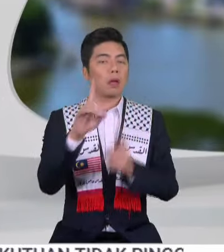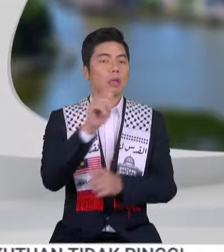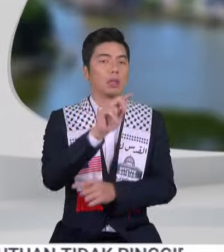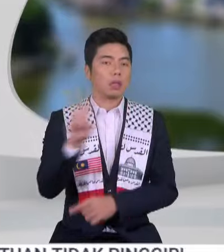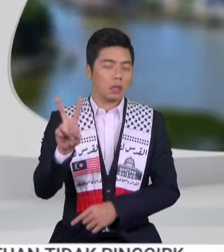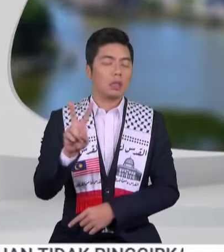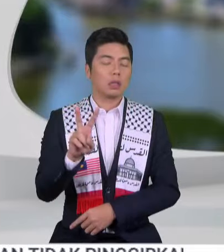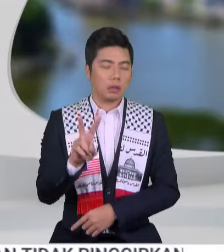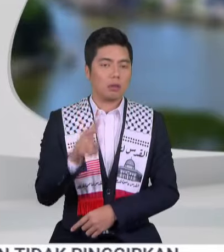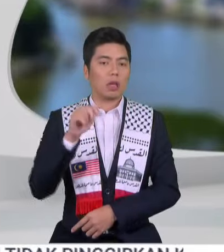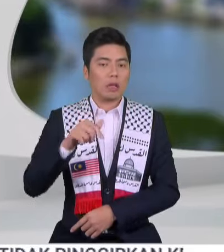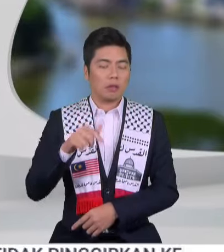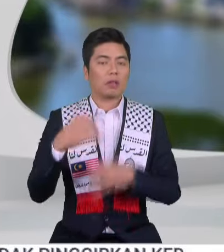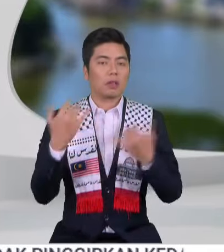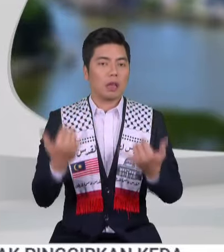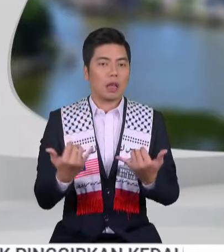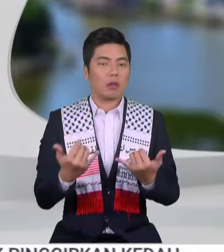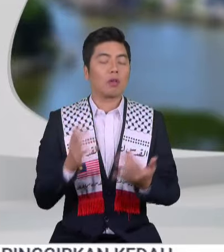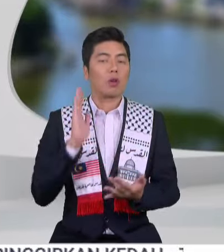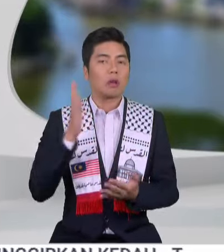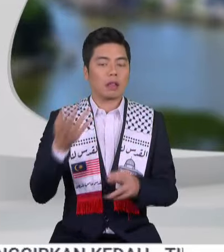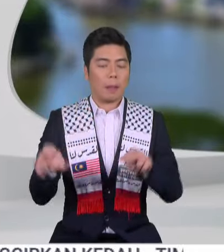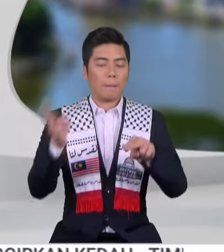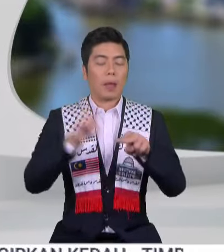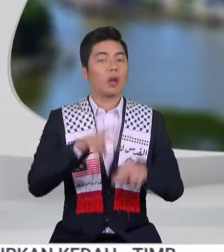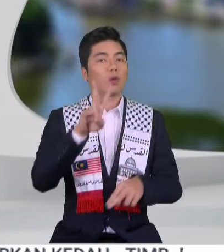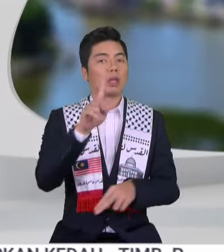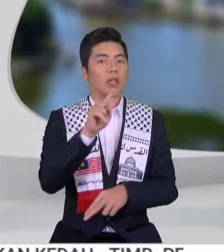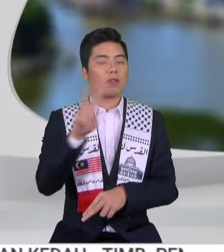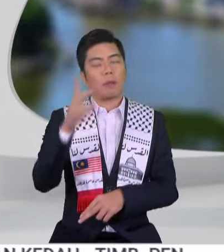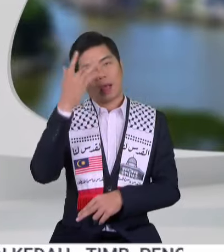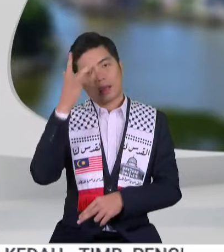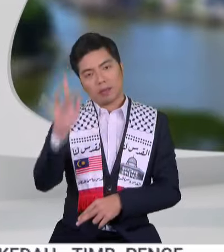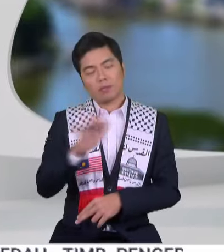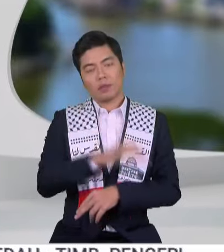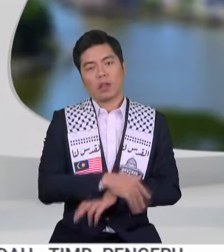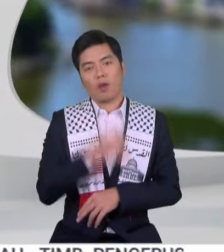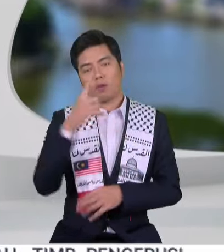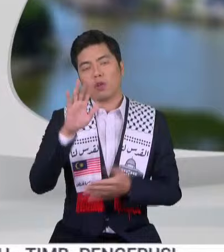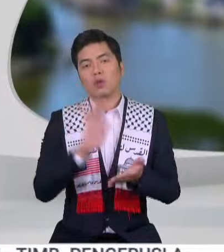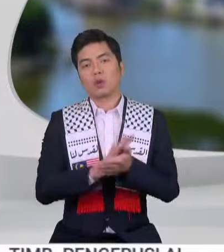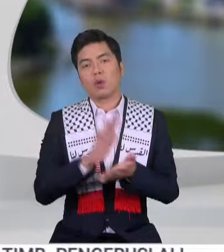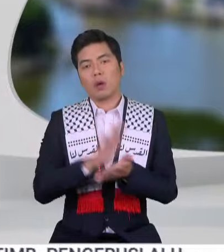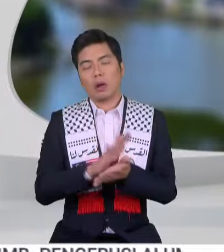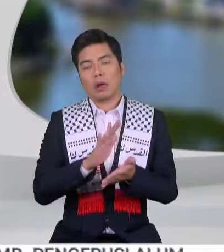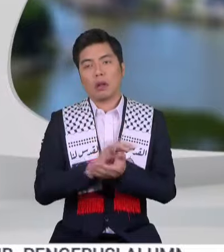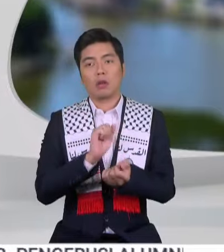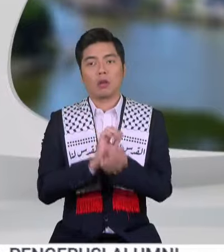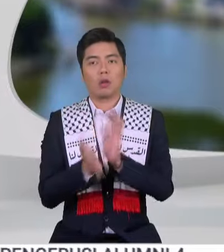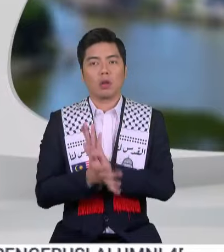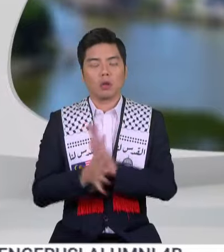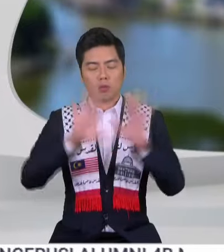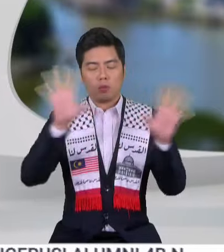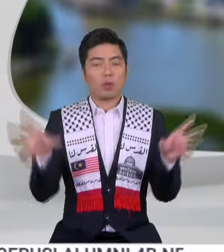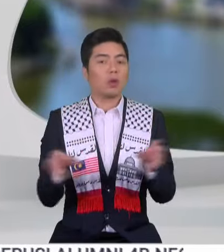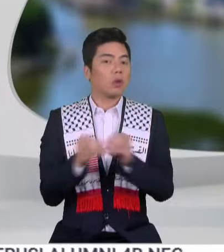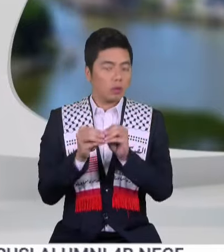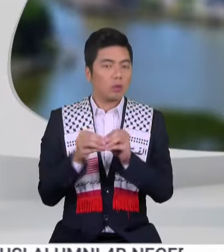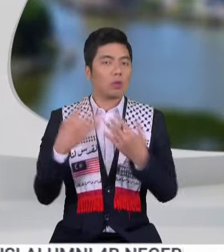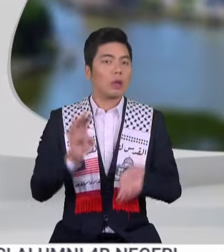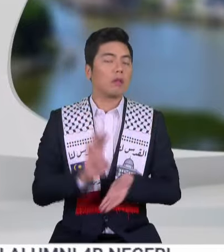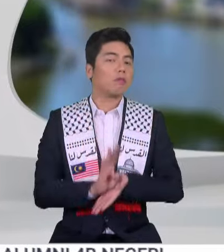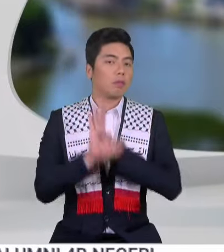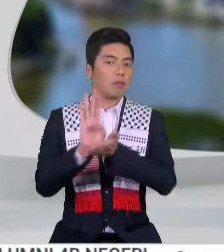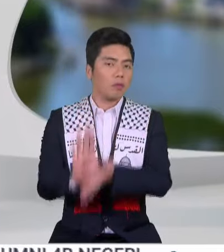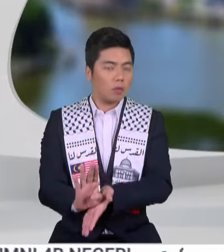dan tahun ini pihaknya akan menyerahkan 2 buah lagi TV pintar sama di setiap sekolah menjadikan jumlah keseluruhan telah